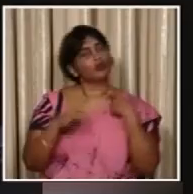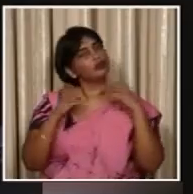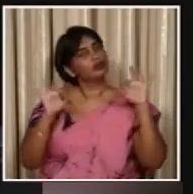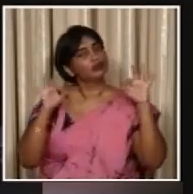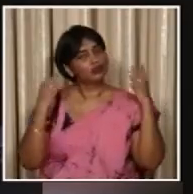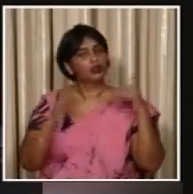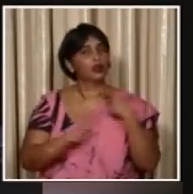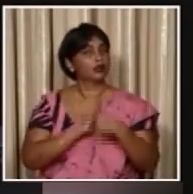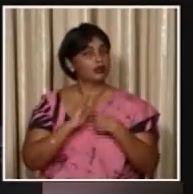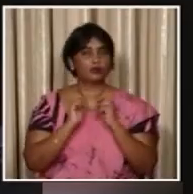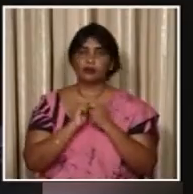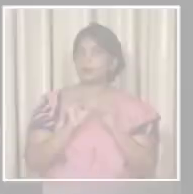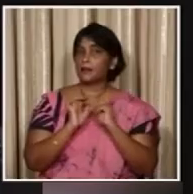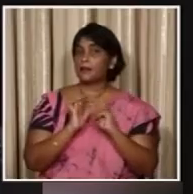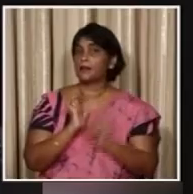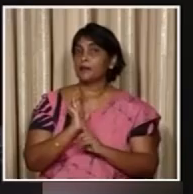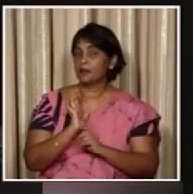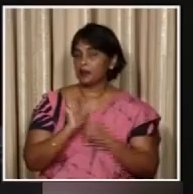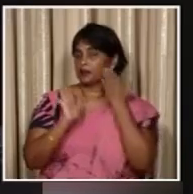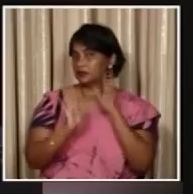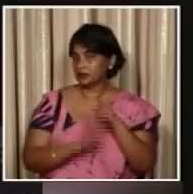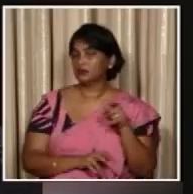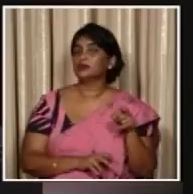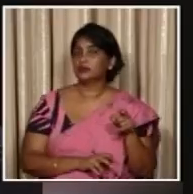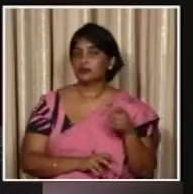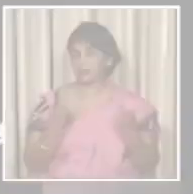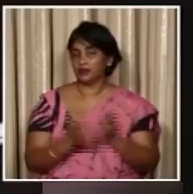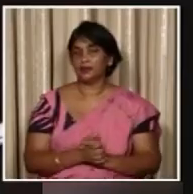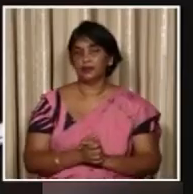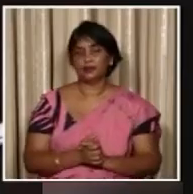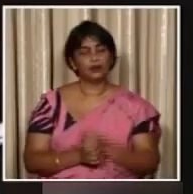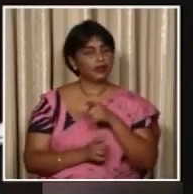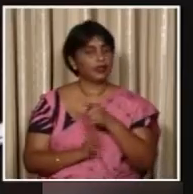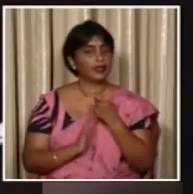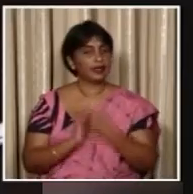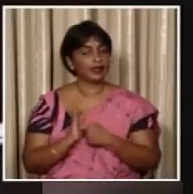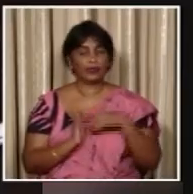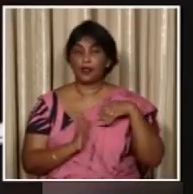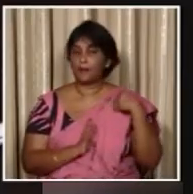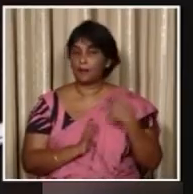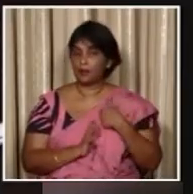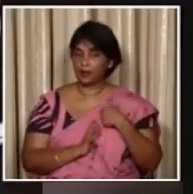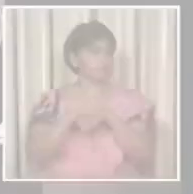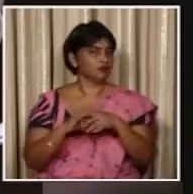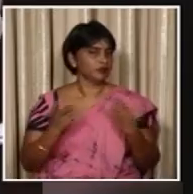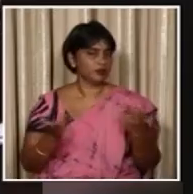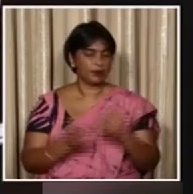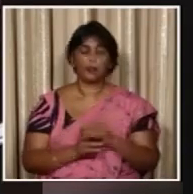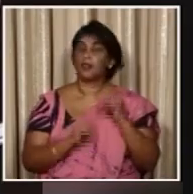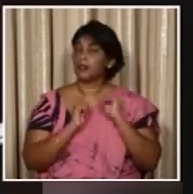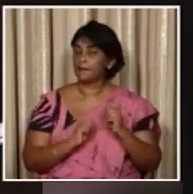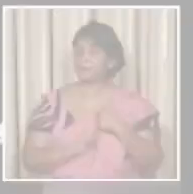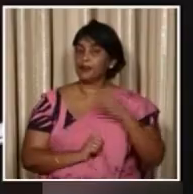දුර්වල රටට හානියක් වෙන පනතක් ඉදිරිපත් වීම ගැන අපි කනගාටු වෙනවා. ඇයි නීතිපතිවරයාගේ කොන්ෆරන්ස් එකක් ගත්තේ නැහැ?